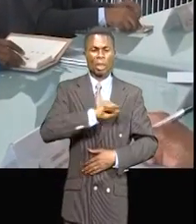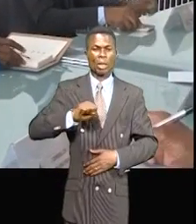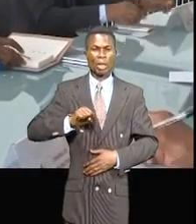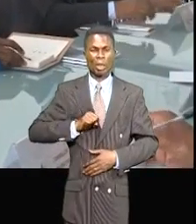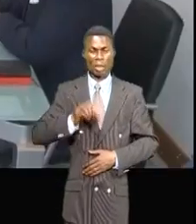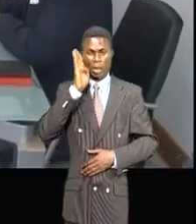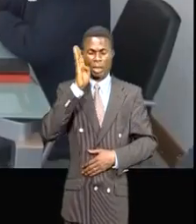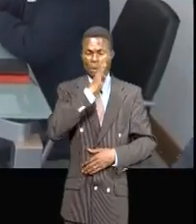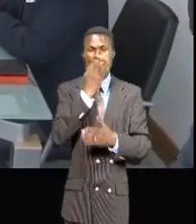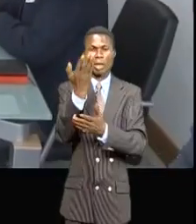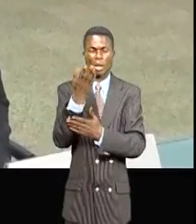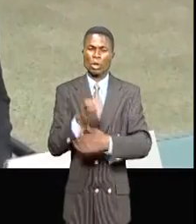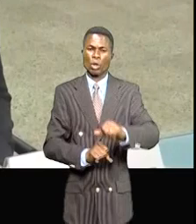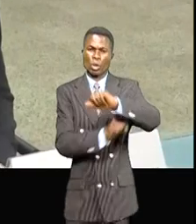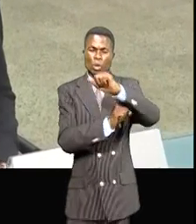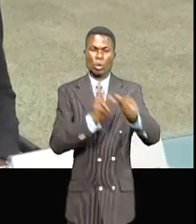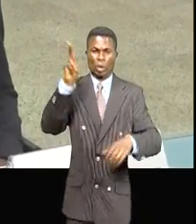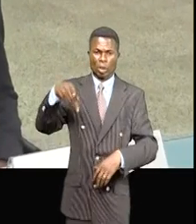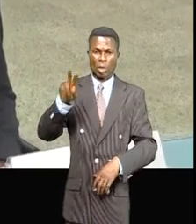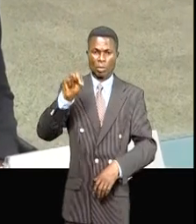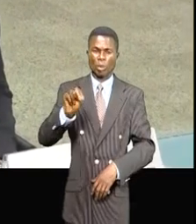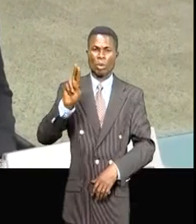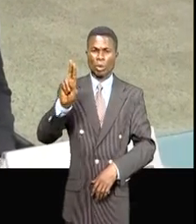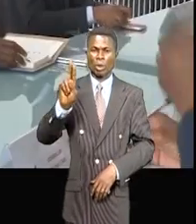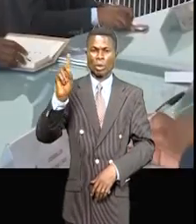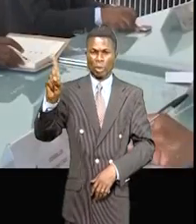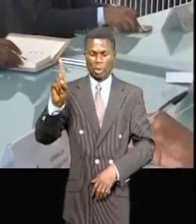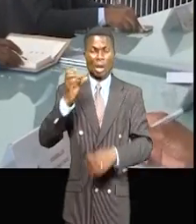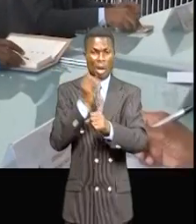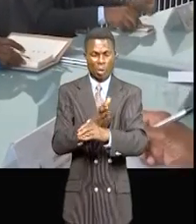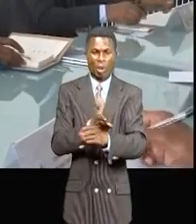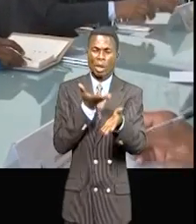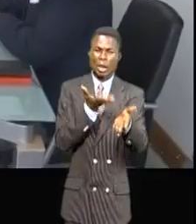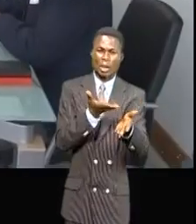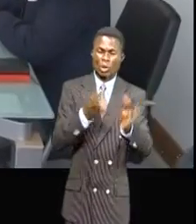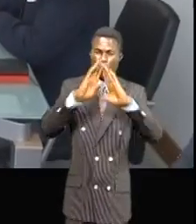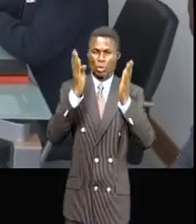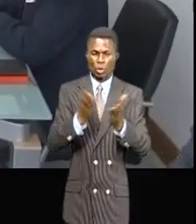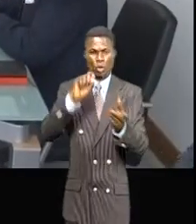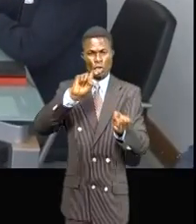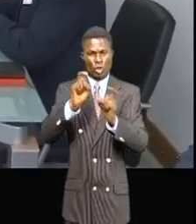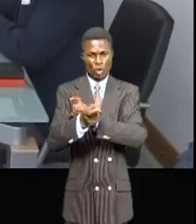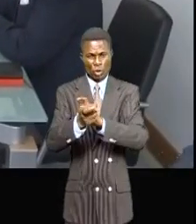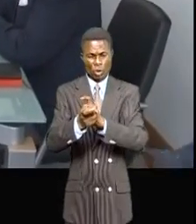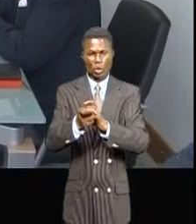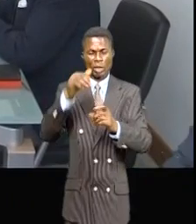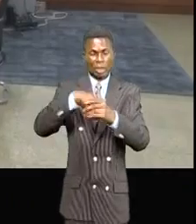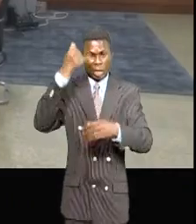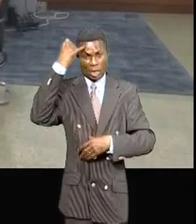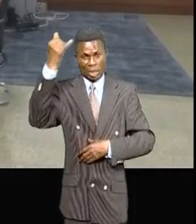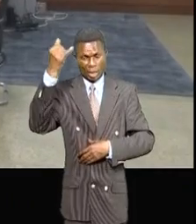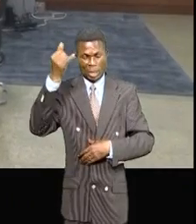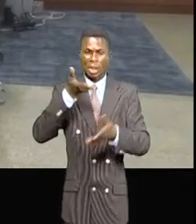Parlement sollicite l'appui du PNUD qui s'est dit tout de suite disposé à accompagner toutes les réformes qui vont dans le sens